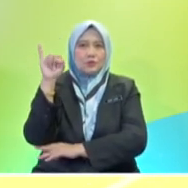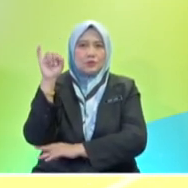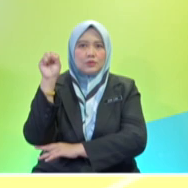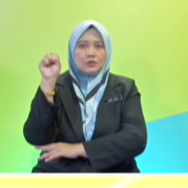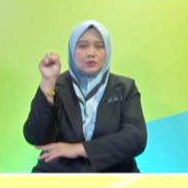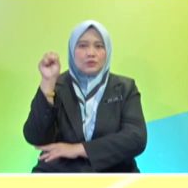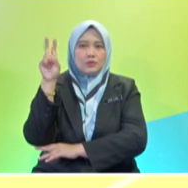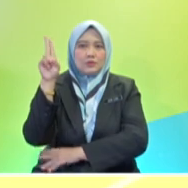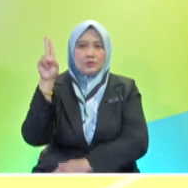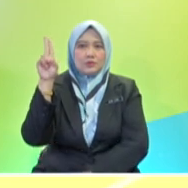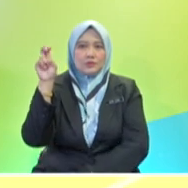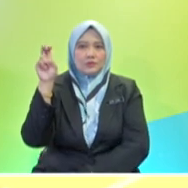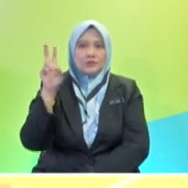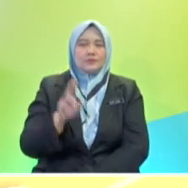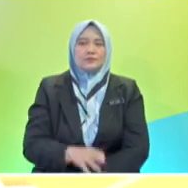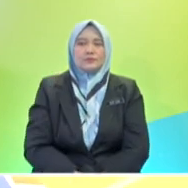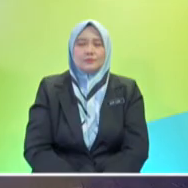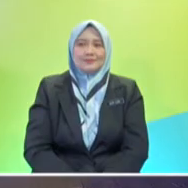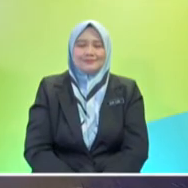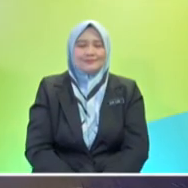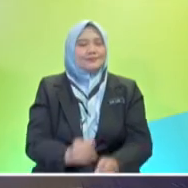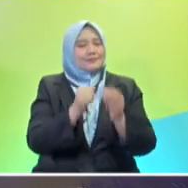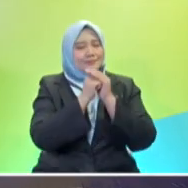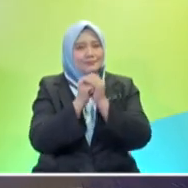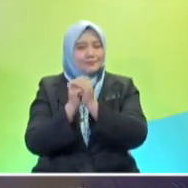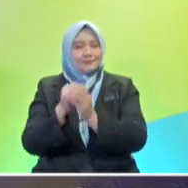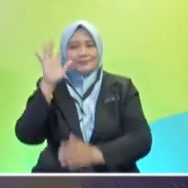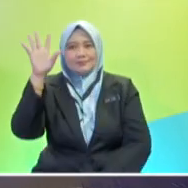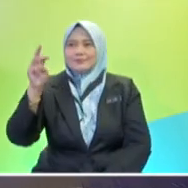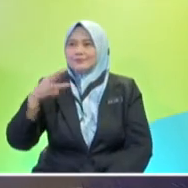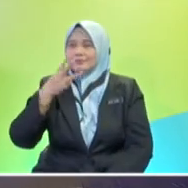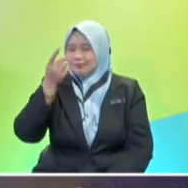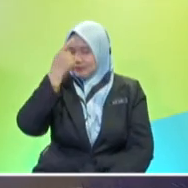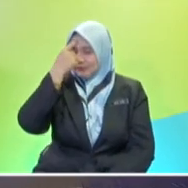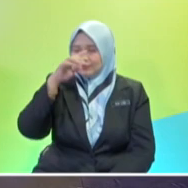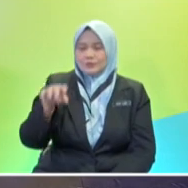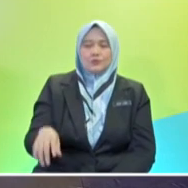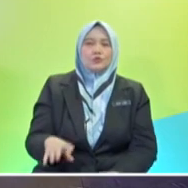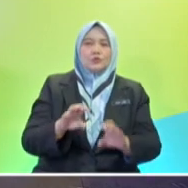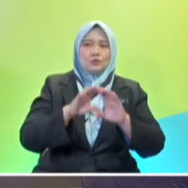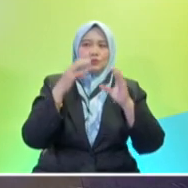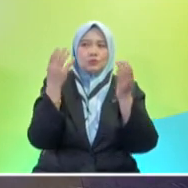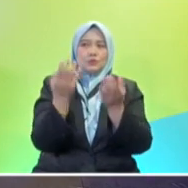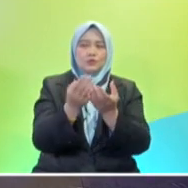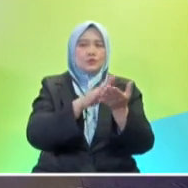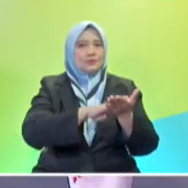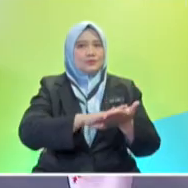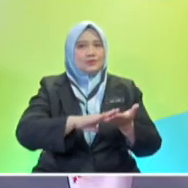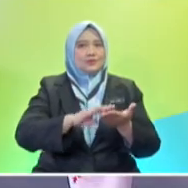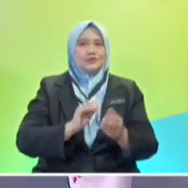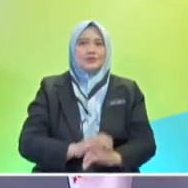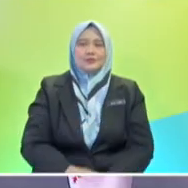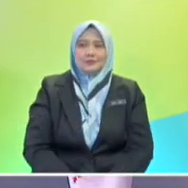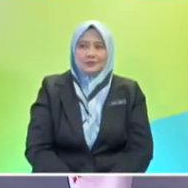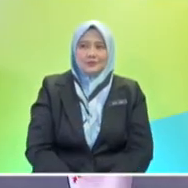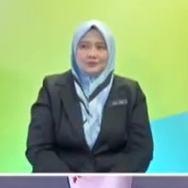S-U-I-S. Swiss. Yeah. Swiss. Tahniah. Lima wah. Lima wah untuk kumpulan bersih. Yeah.